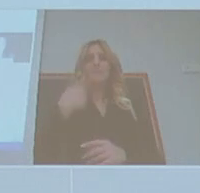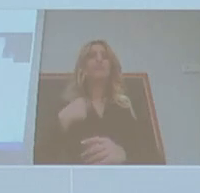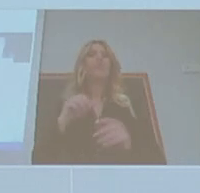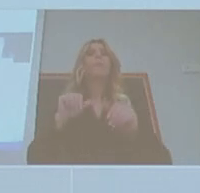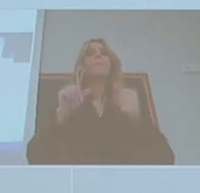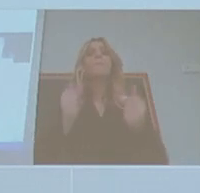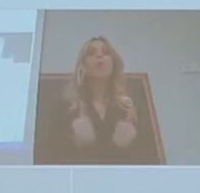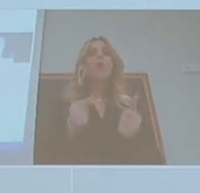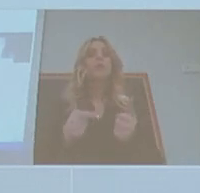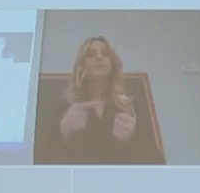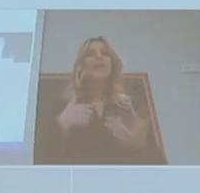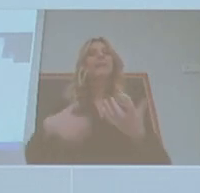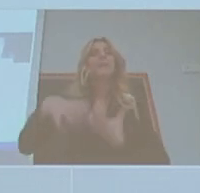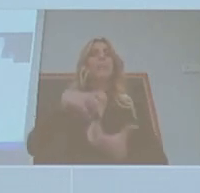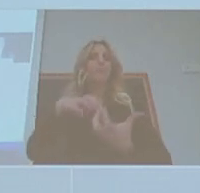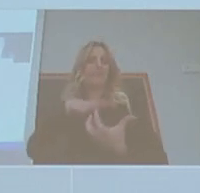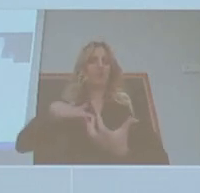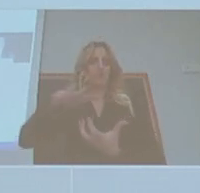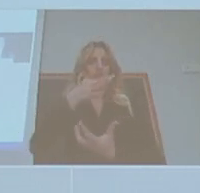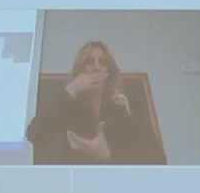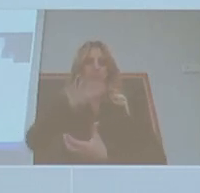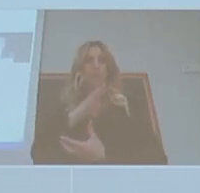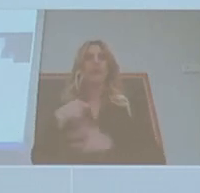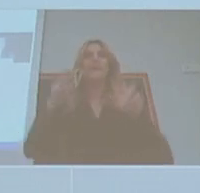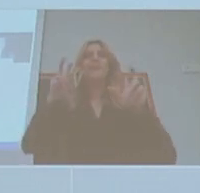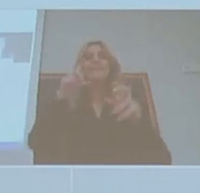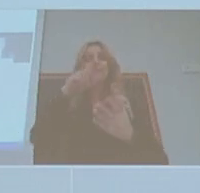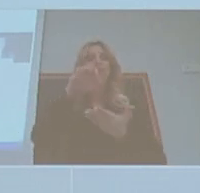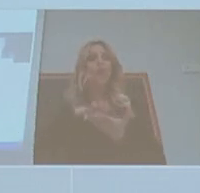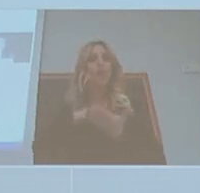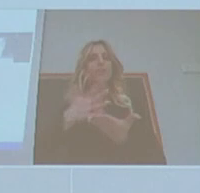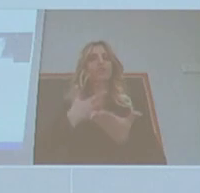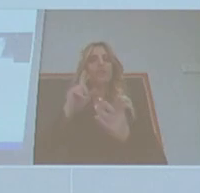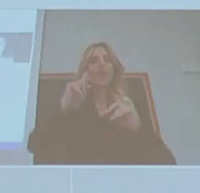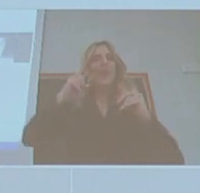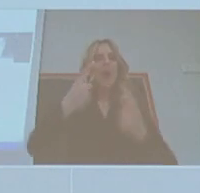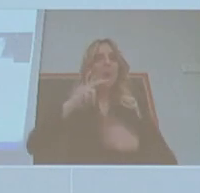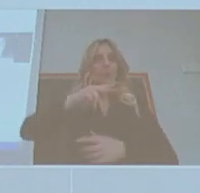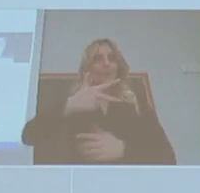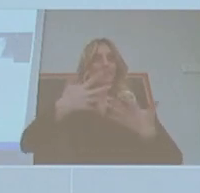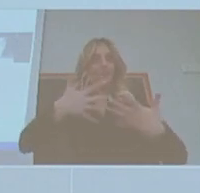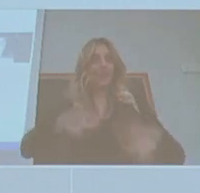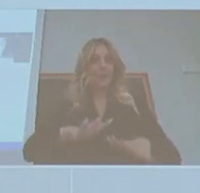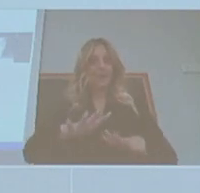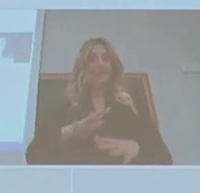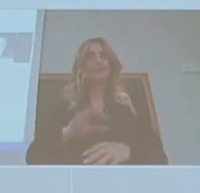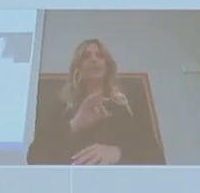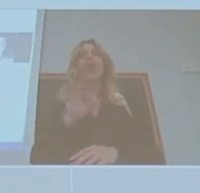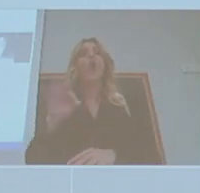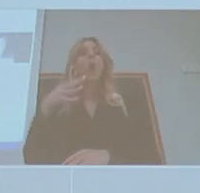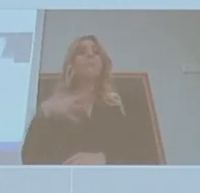una modalità mista. I titoli di ammissione sono lauree triennali e o